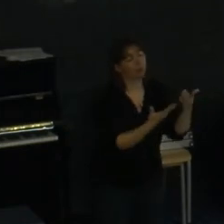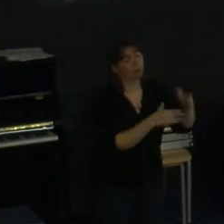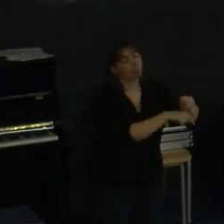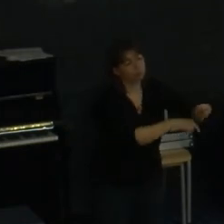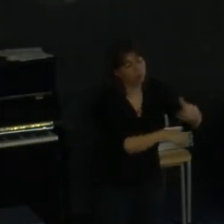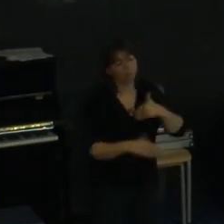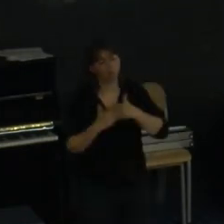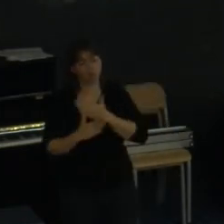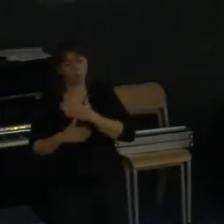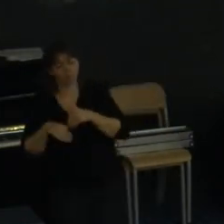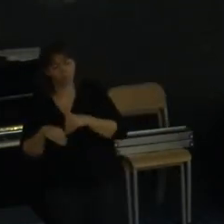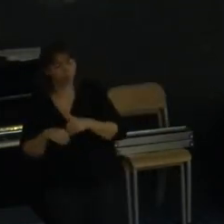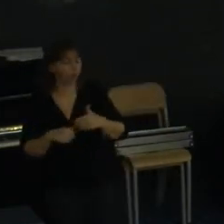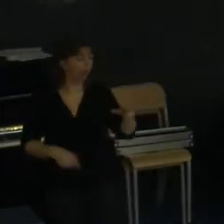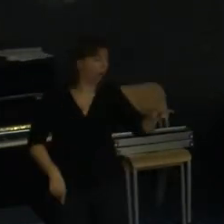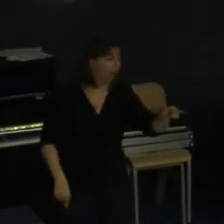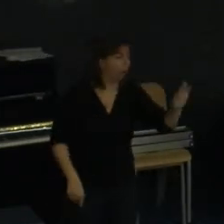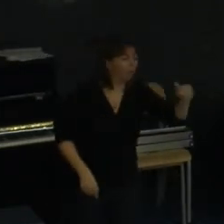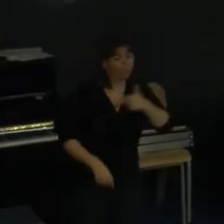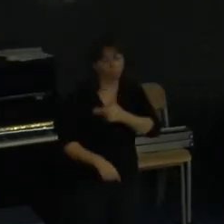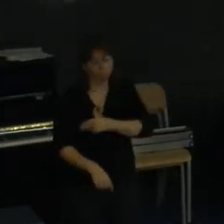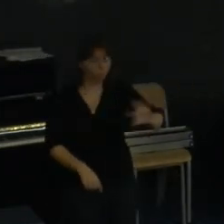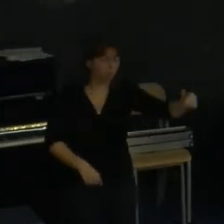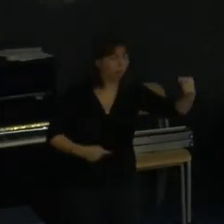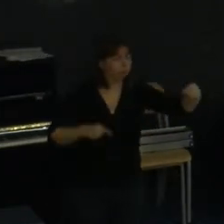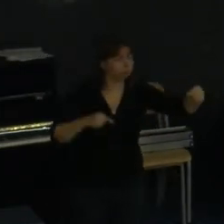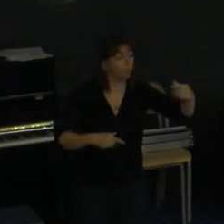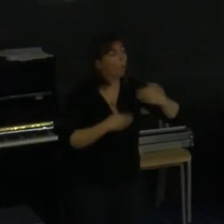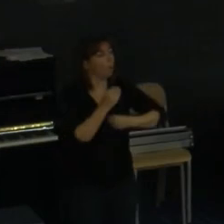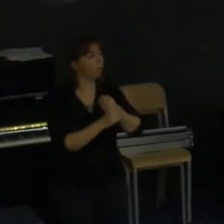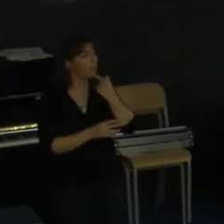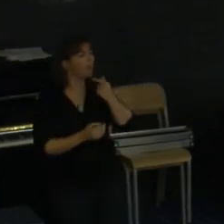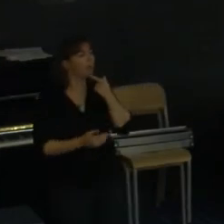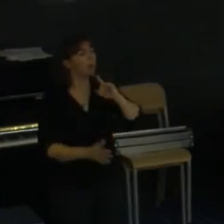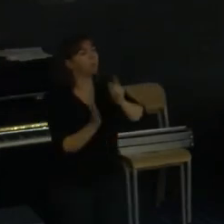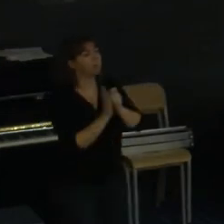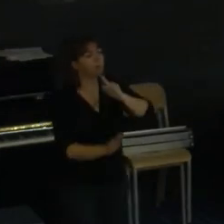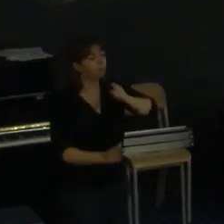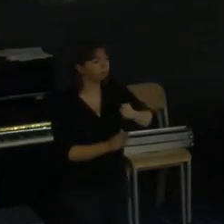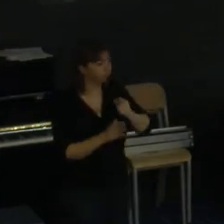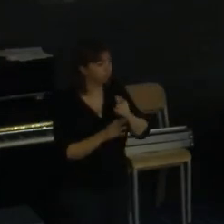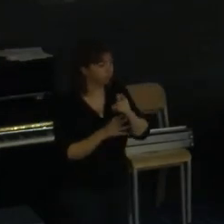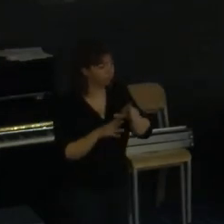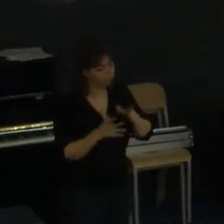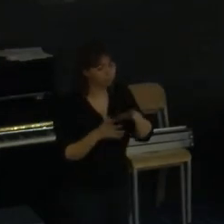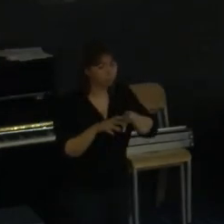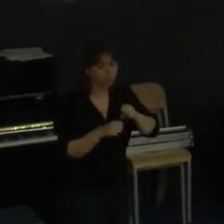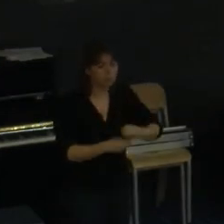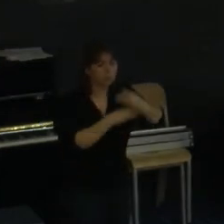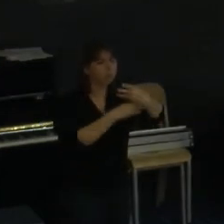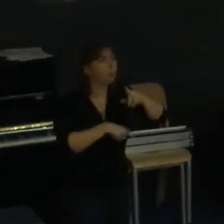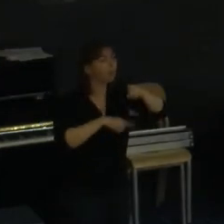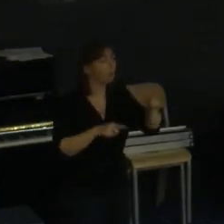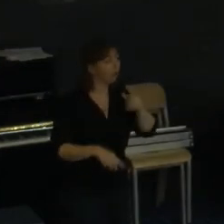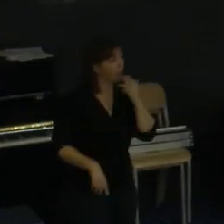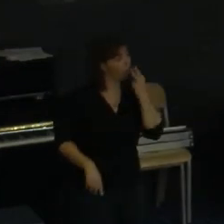chez moi, etc. Donc on connaît bien. On sait aussi qu'il faut relancer un peu l'exécution. Alors moi j'ai déjà vu des gars, ils peuvent passer 5 minutes